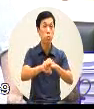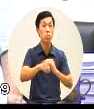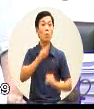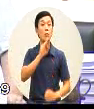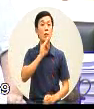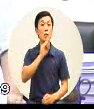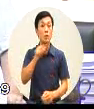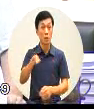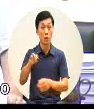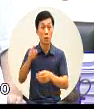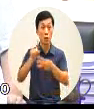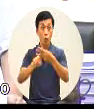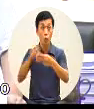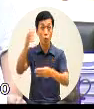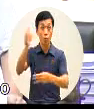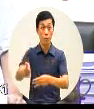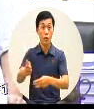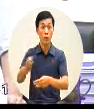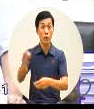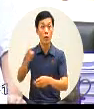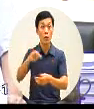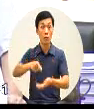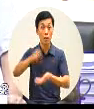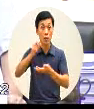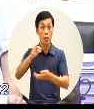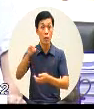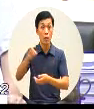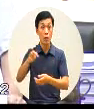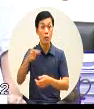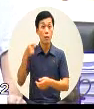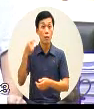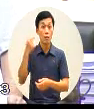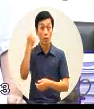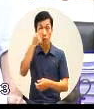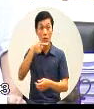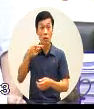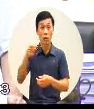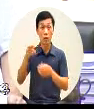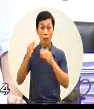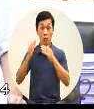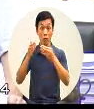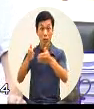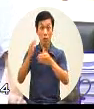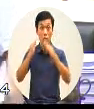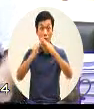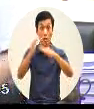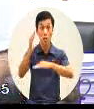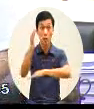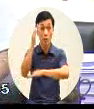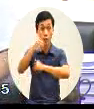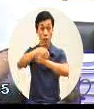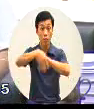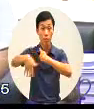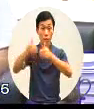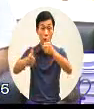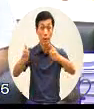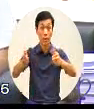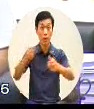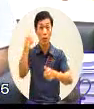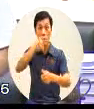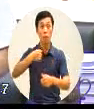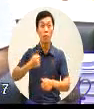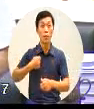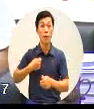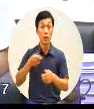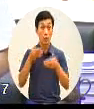呐、啊，伊咧讲啦，伊熟悉了咱市务这高级的官员啦。在座咱这个处长有人捌这个黄天成